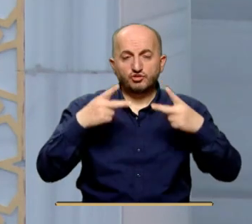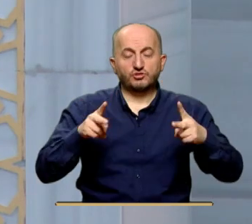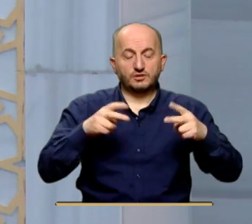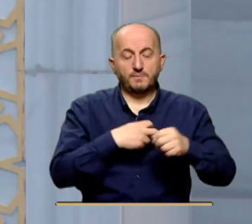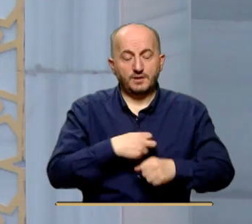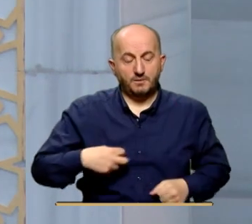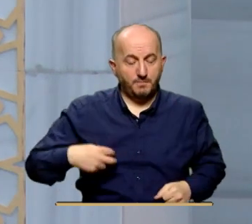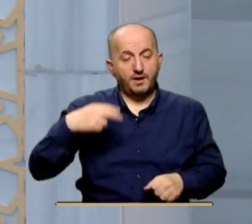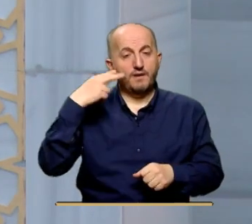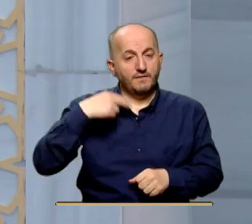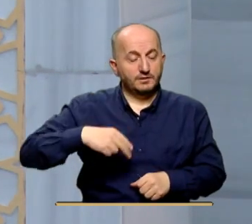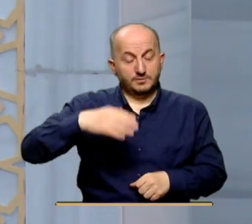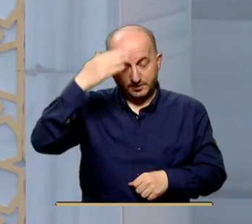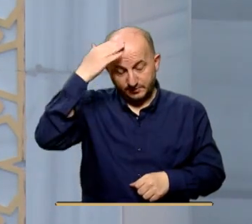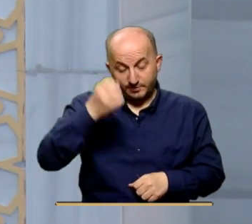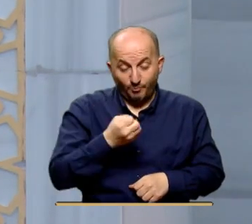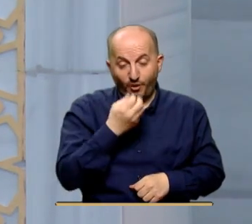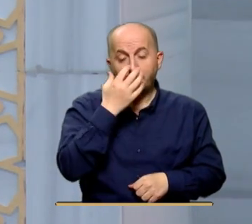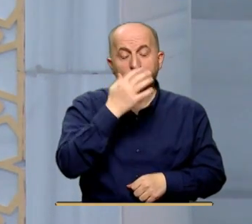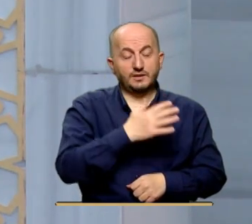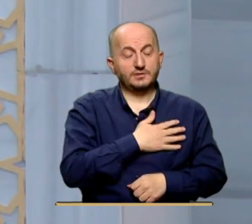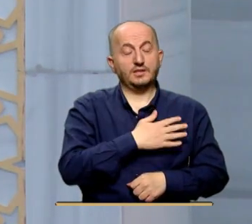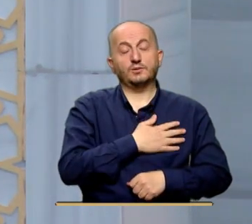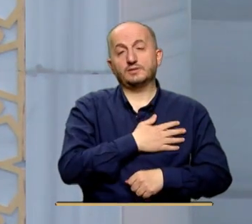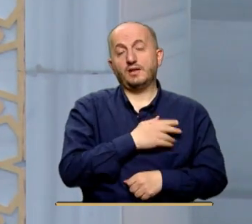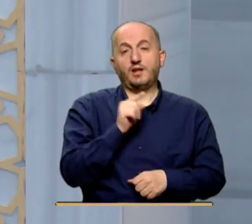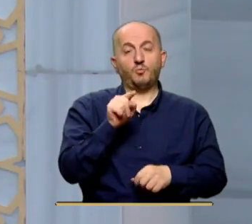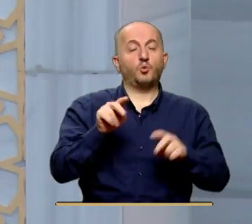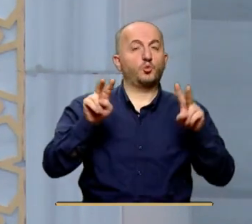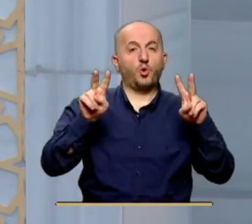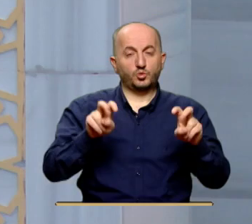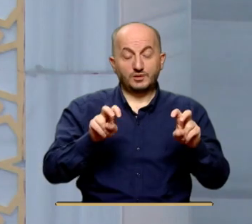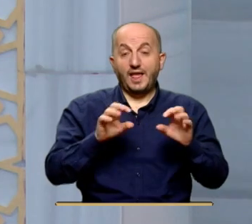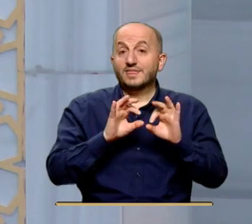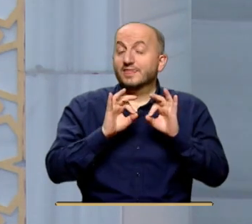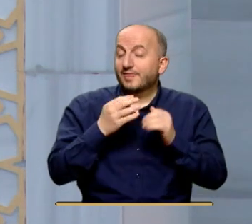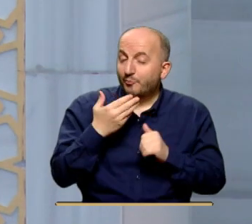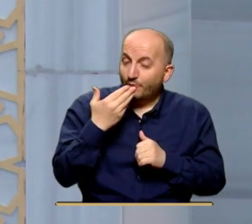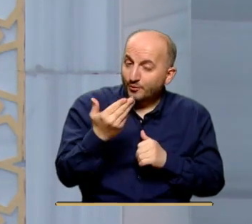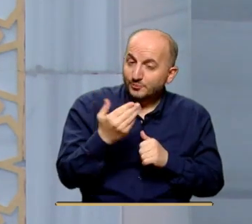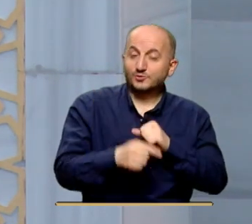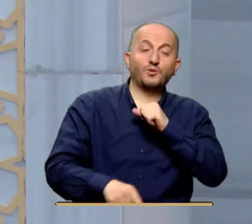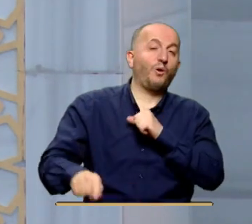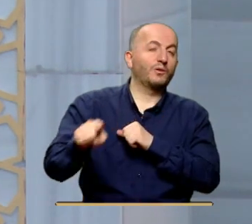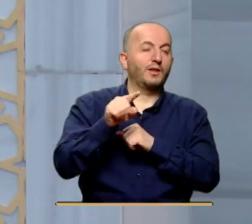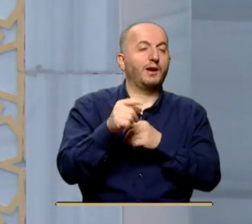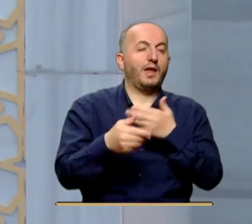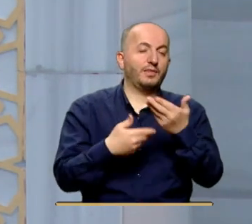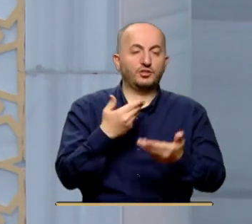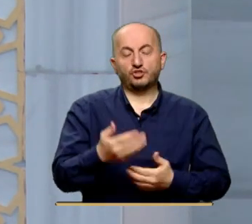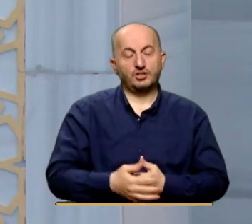Peygamberimiz Hazreti Muhammed aleyhissalatu vesselam bu konuda ne buyurmuş, onların üzerinde